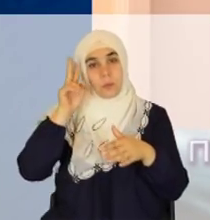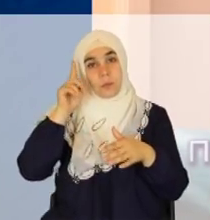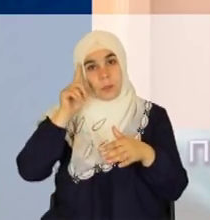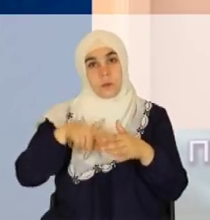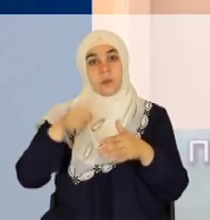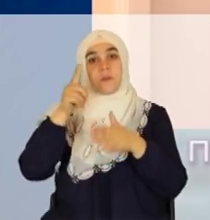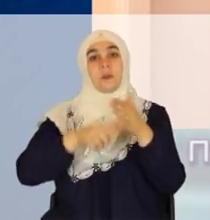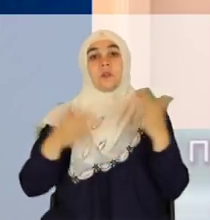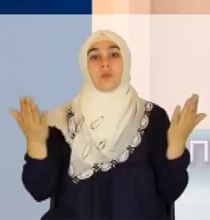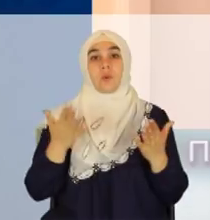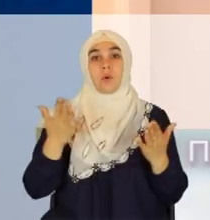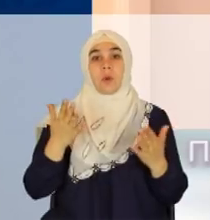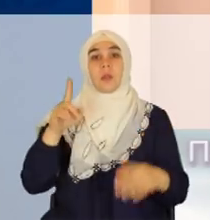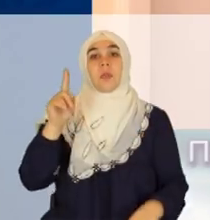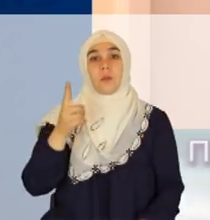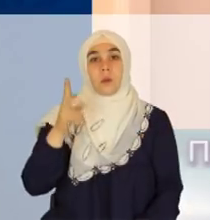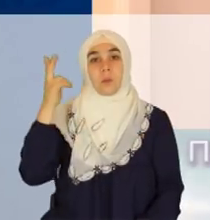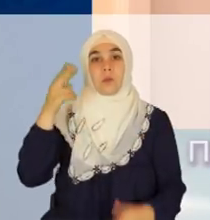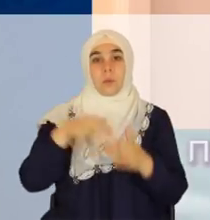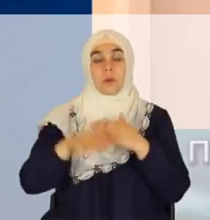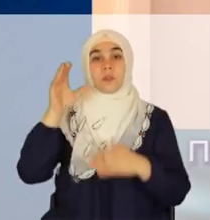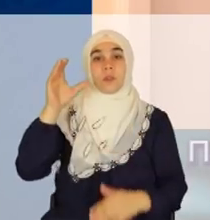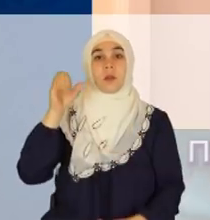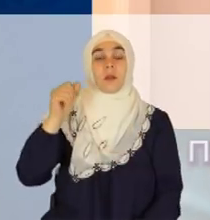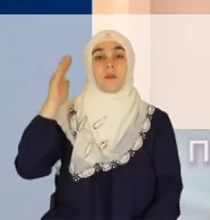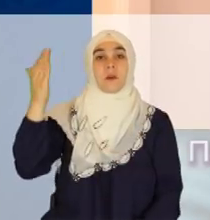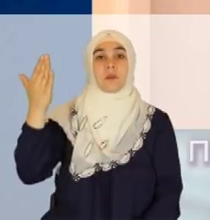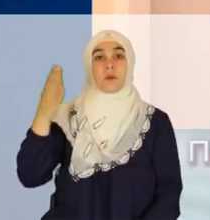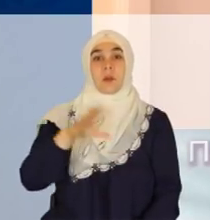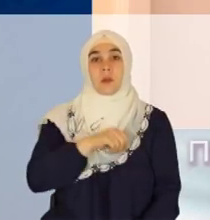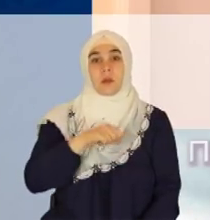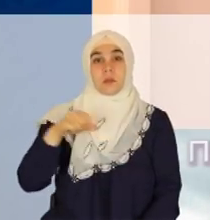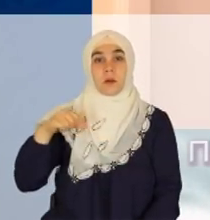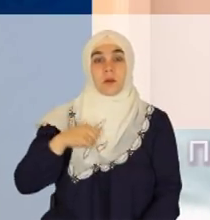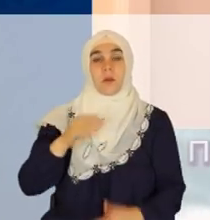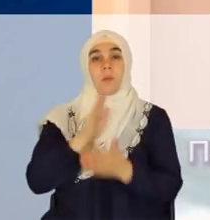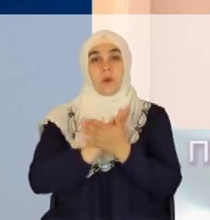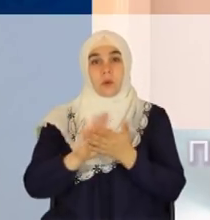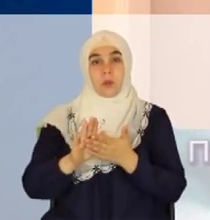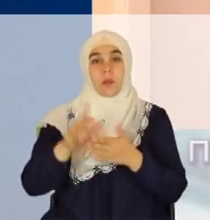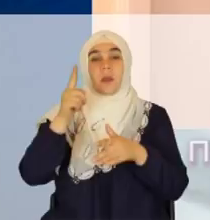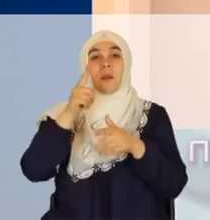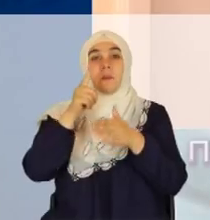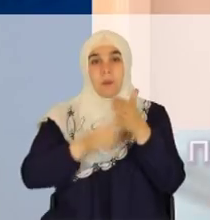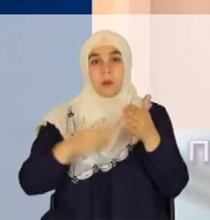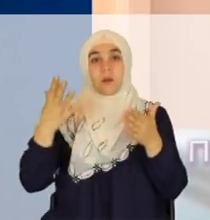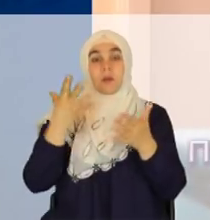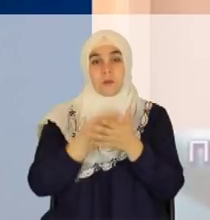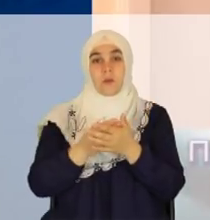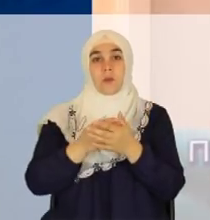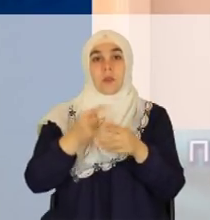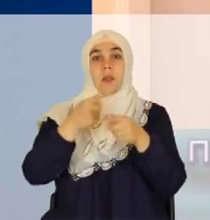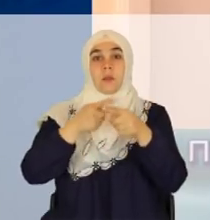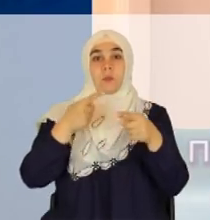Demek, Resul-i Ekrem Aleyhisselatü Vesselam'ın bahaları bile Pakilik imanını yerle taşkın